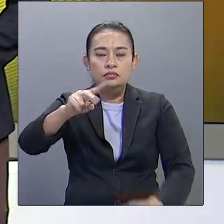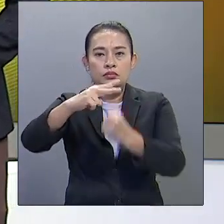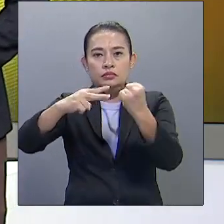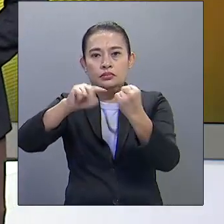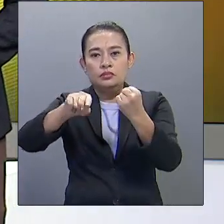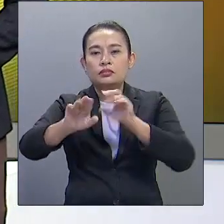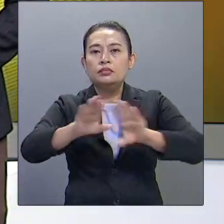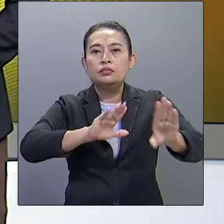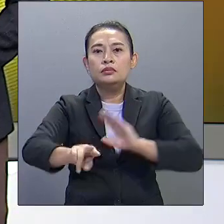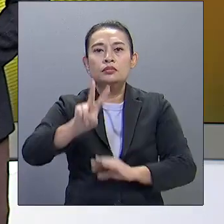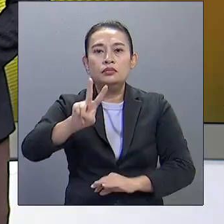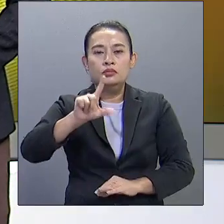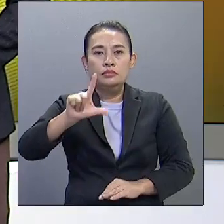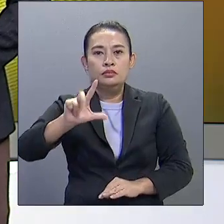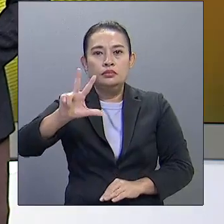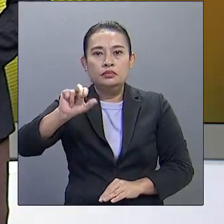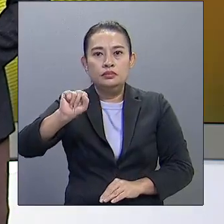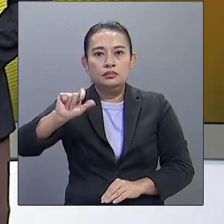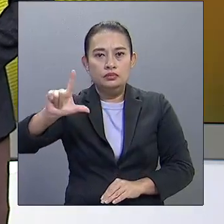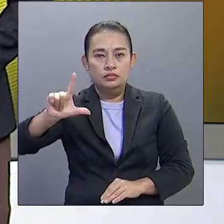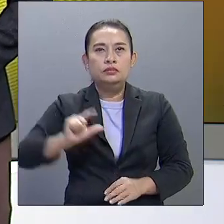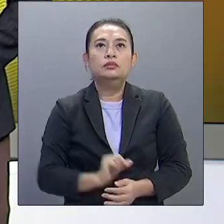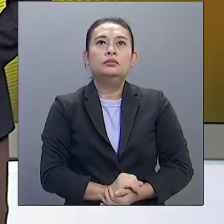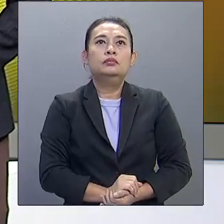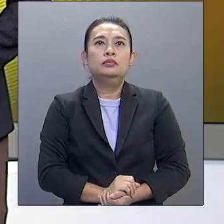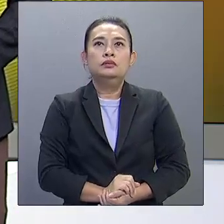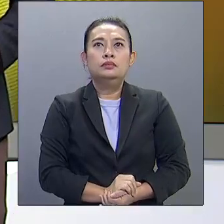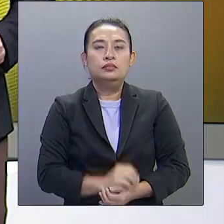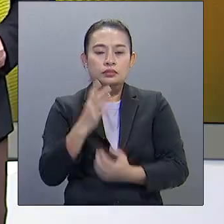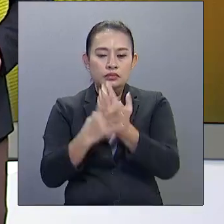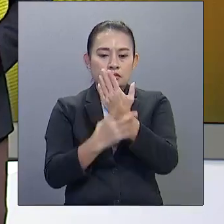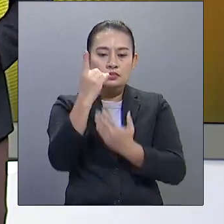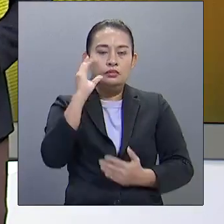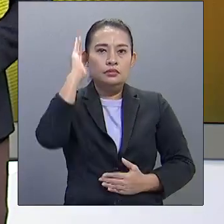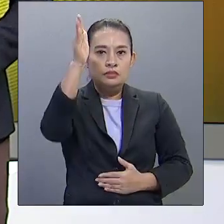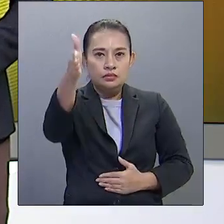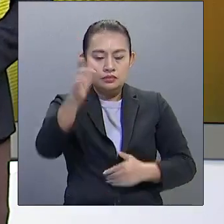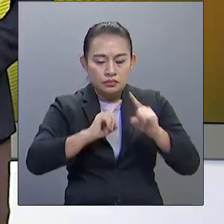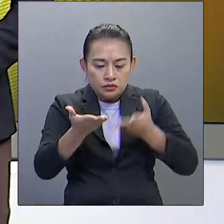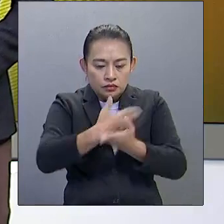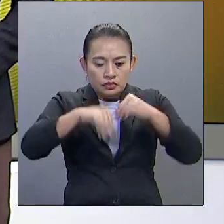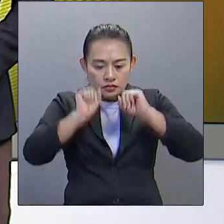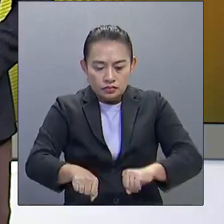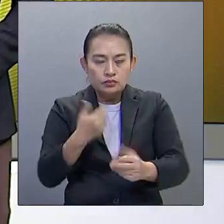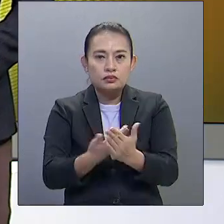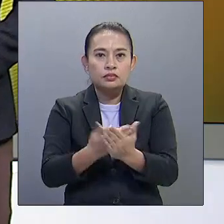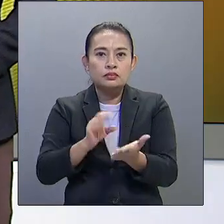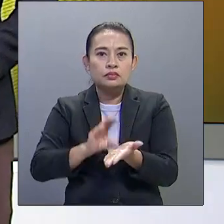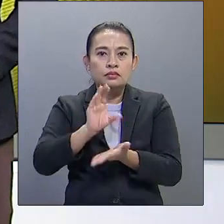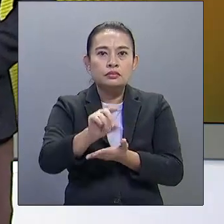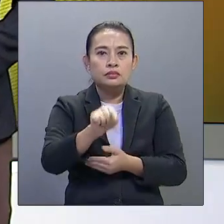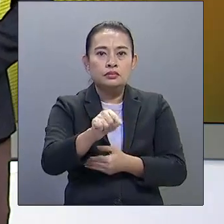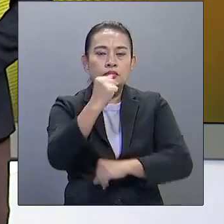หรือประมาณ 2ล3แสนล้านบาทค่ะและในสัปดาห์หน้าจะมีการพิจารณาอนุมัติงบประมาณสำหรับปีงบ